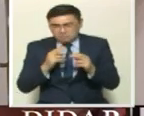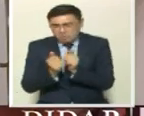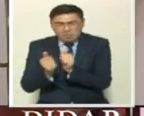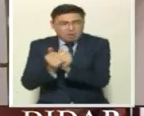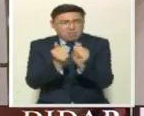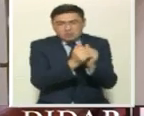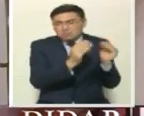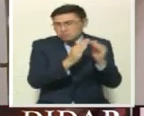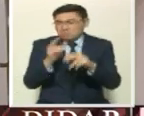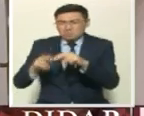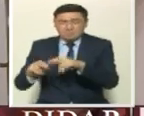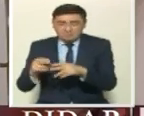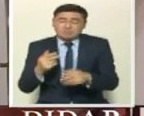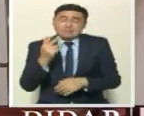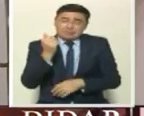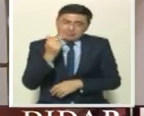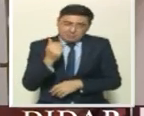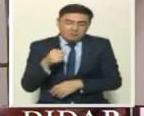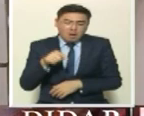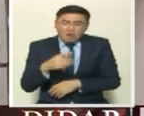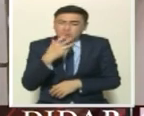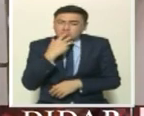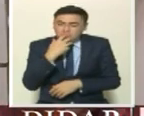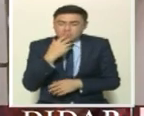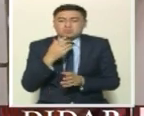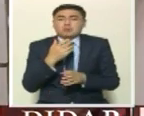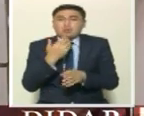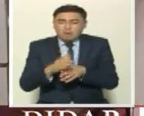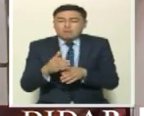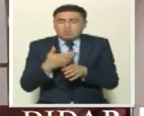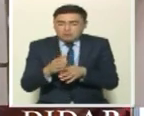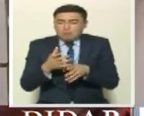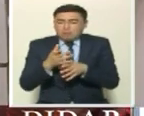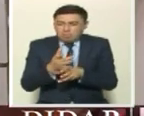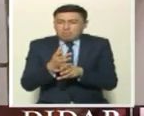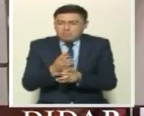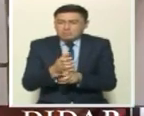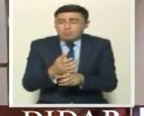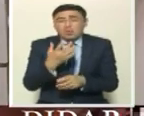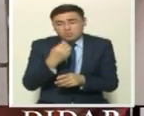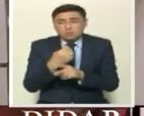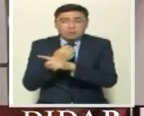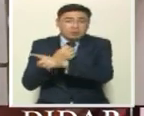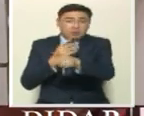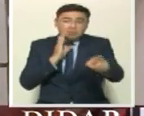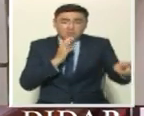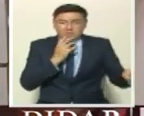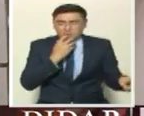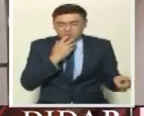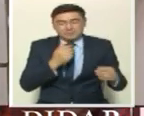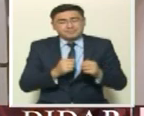строительство новых домов все это действительно влияет на систему отопления они также нуждаются в тепле и воде главное это